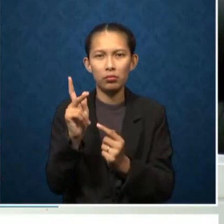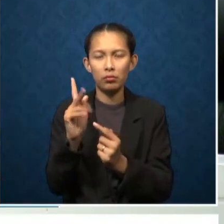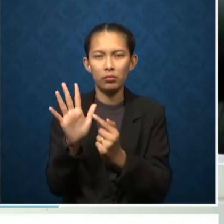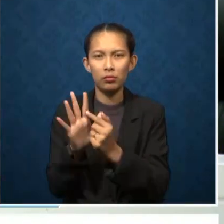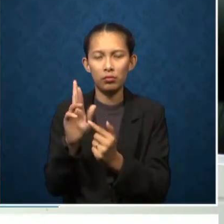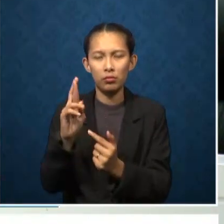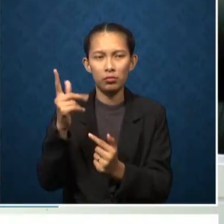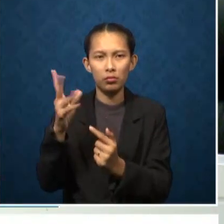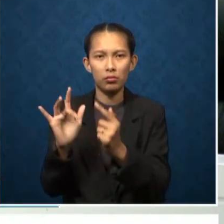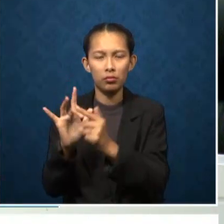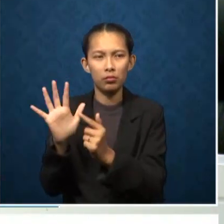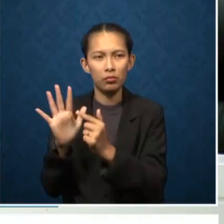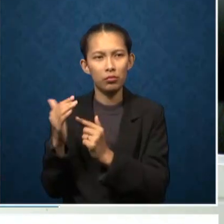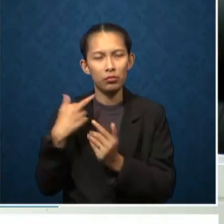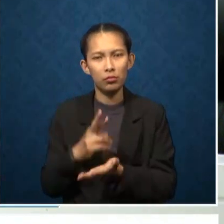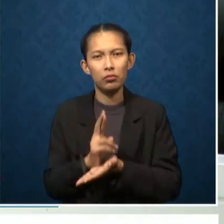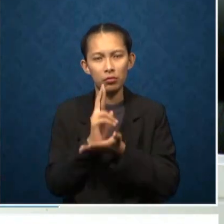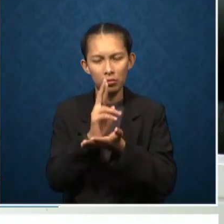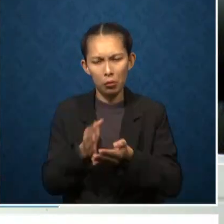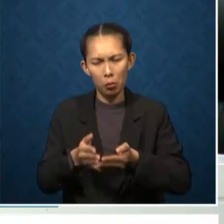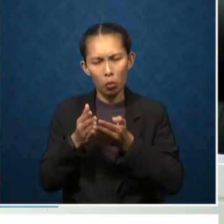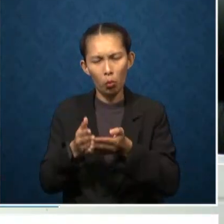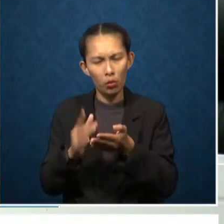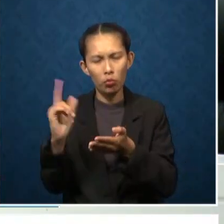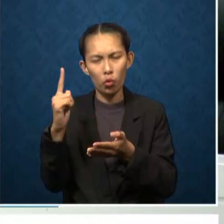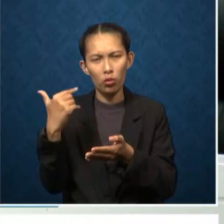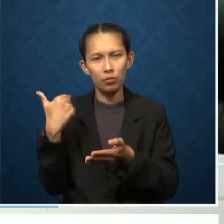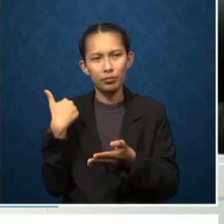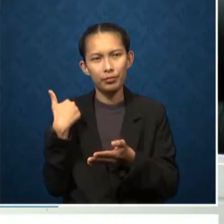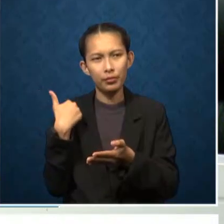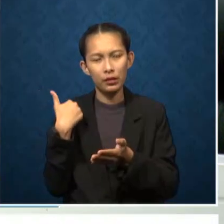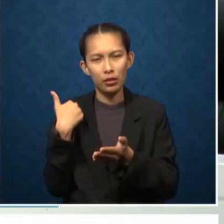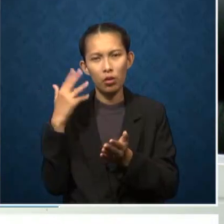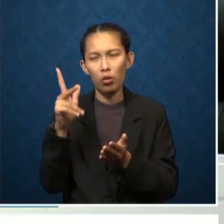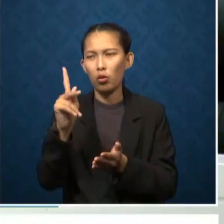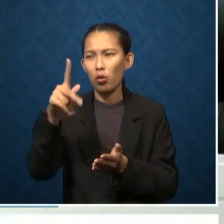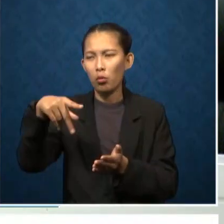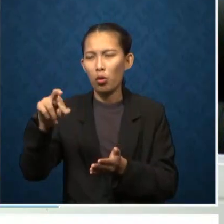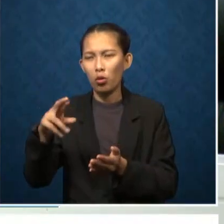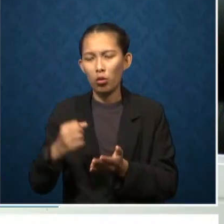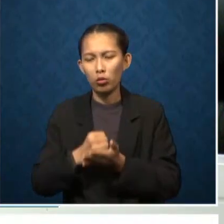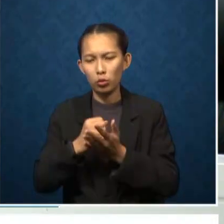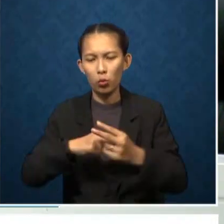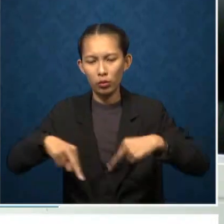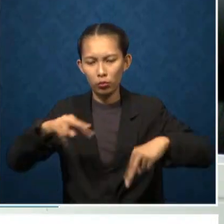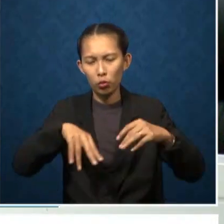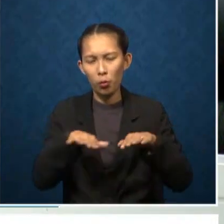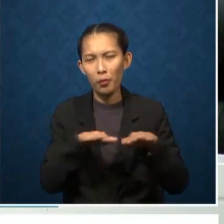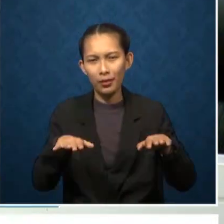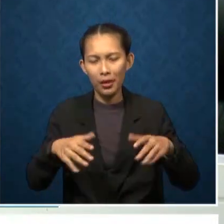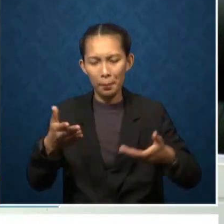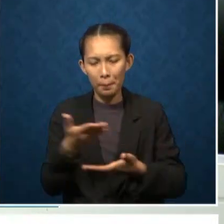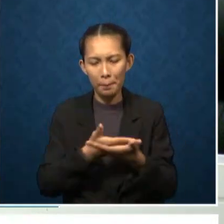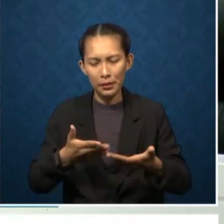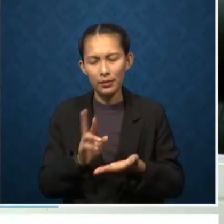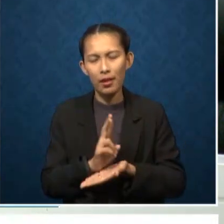ให้มีรางวัลที่เรียกว่าสำเภานาวาทองซึ่งทางสภาหอการค้าก็ให้ทางกพร.ไปช่วยกันดูเรื่องของมาตรฐานนะคะและพิจารณารางวัลด้วยกัน